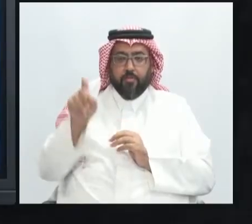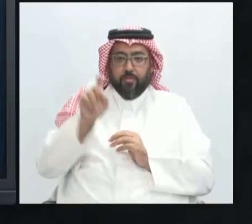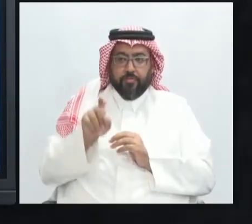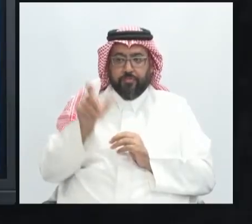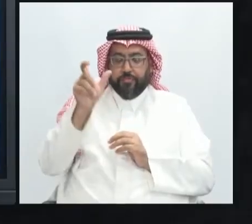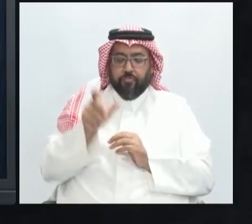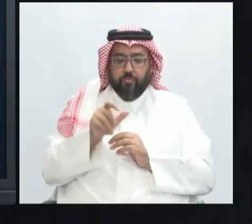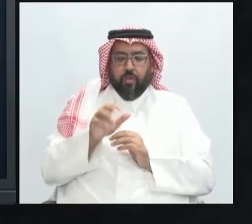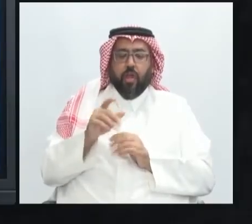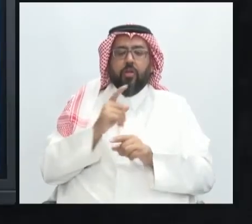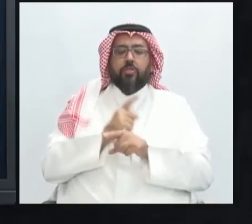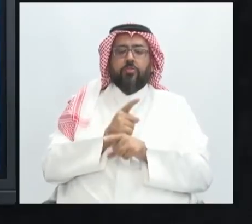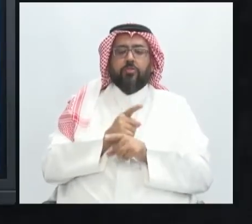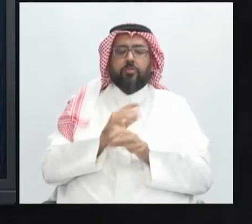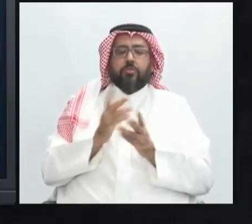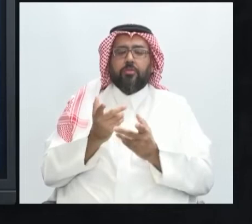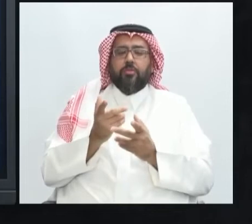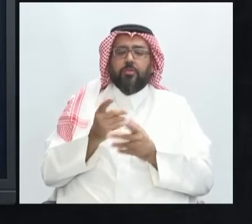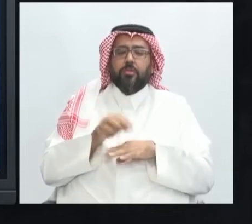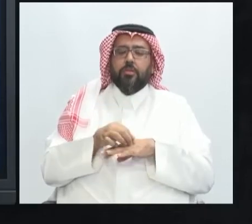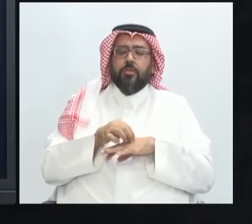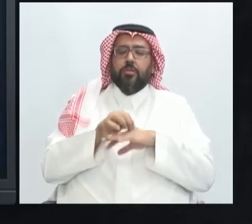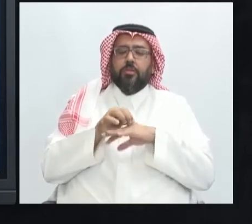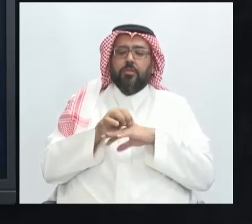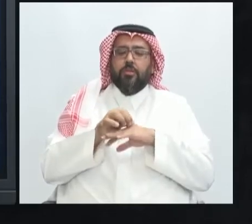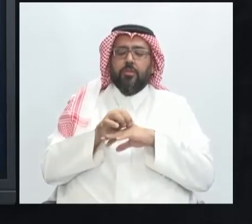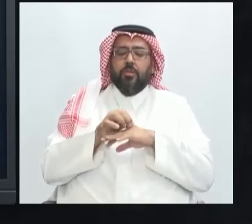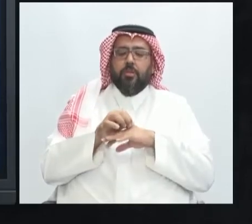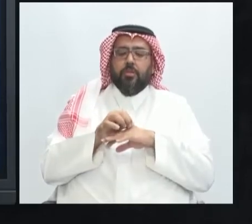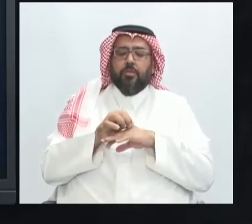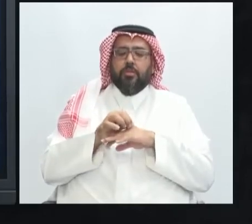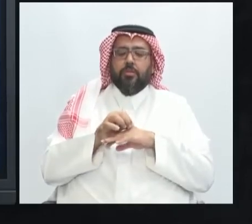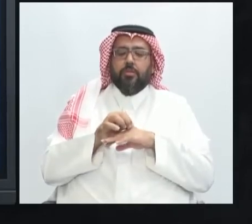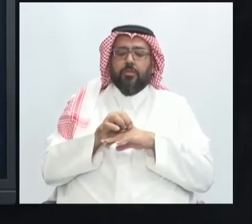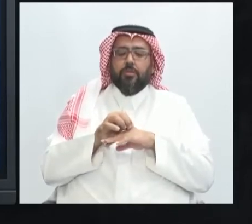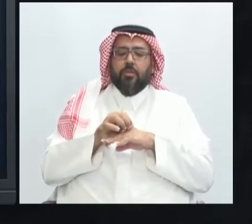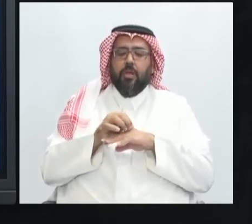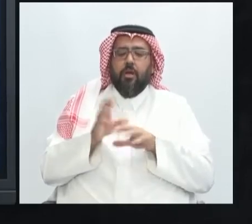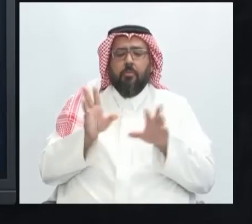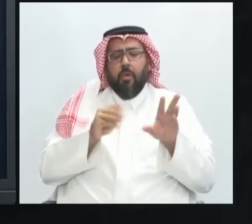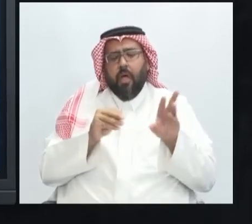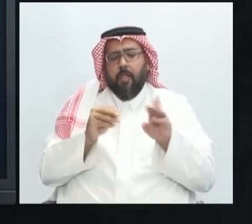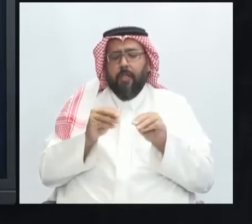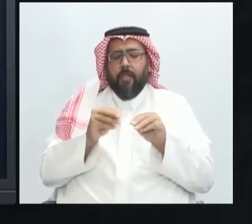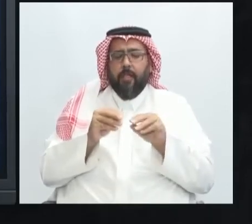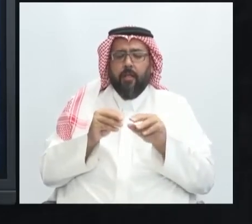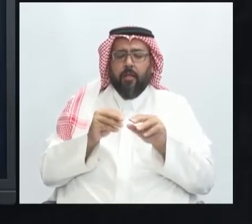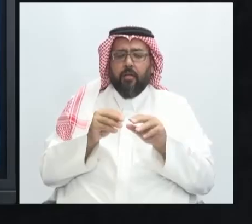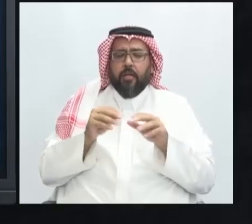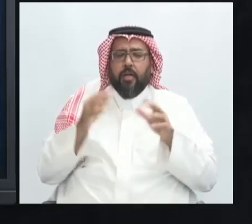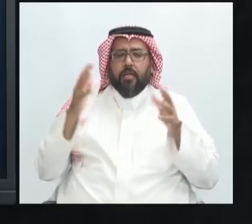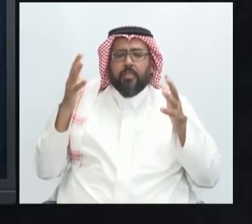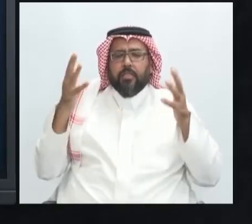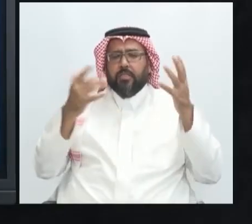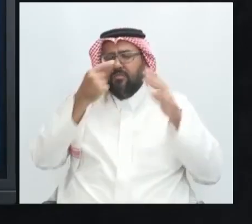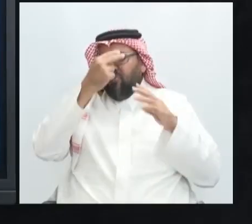سائل ويقول يا استاذ لكن الانسان قد تعتريه في بعض الاحيان بعض المصائب